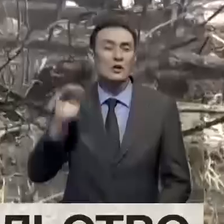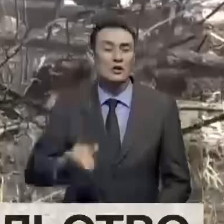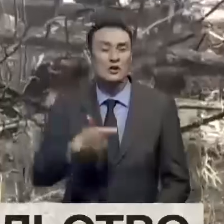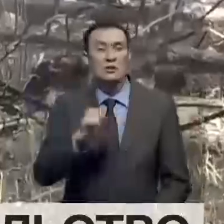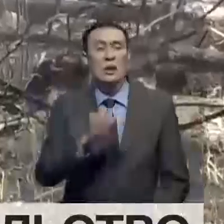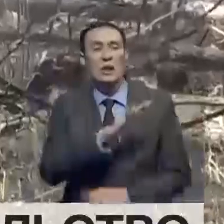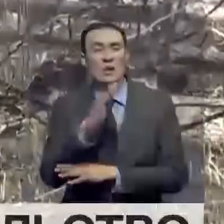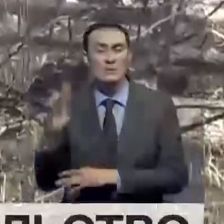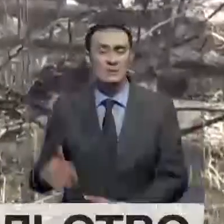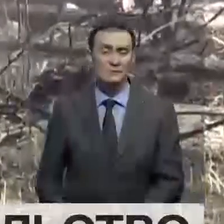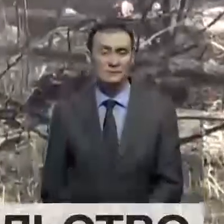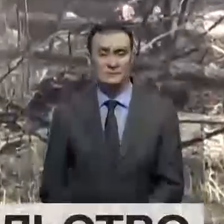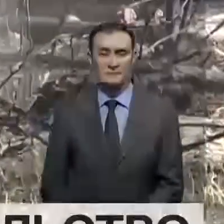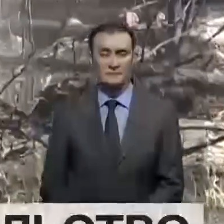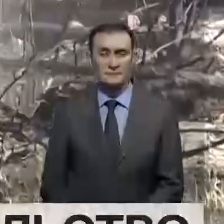тысяч гектаров леса.